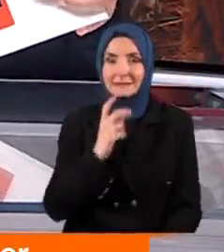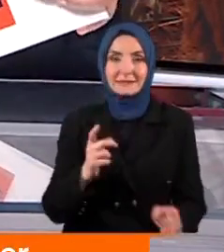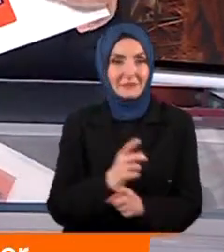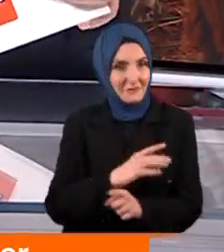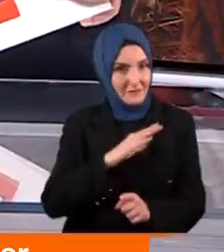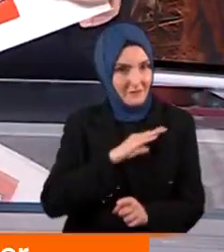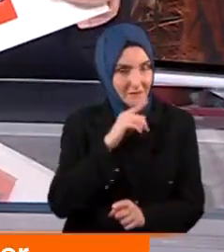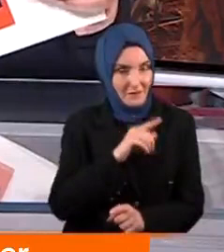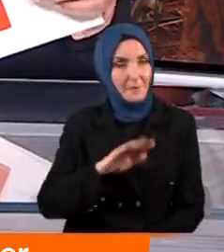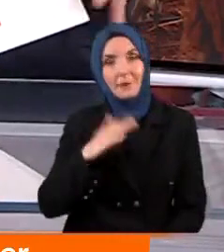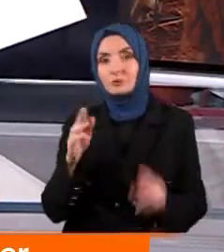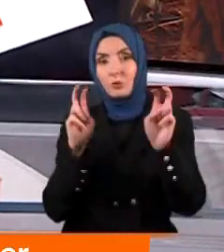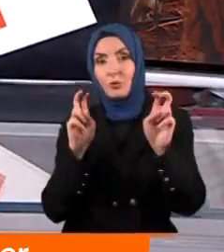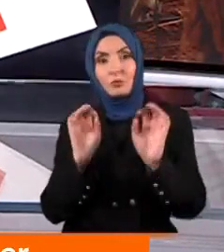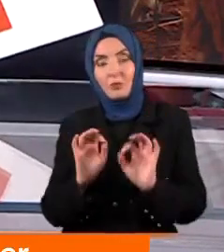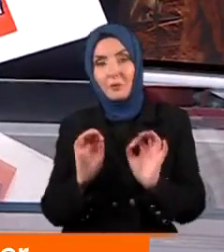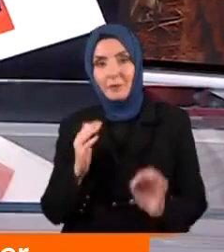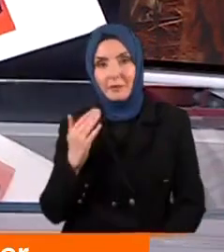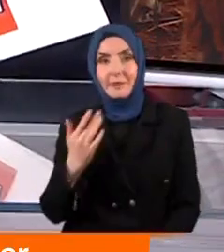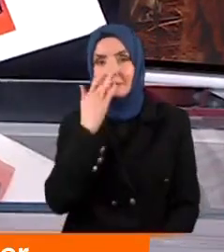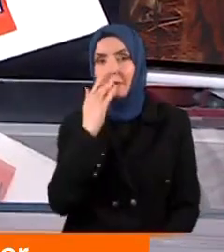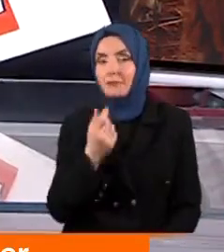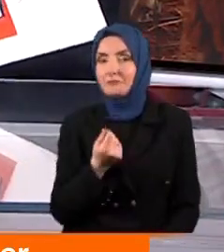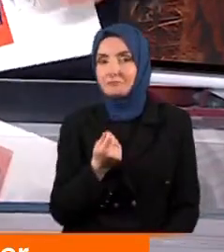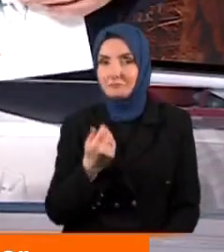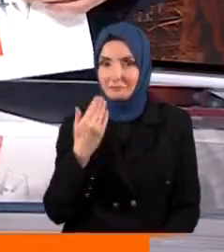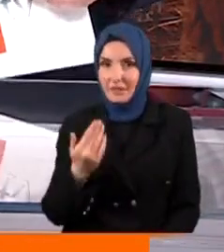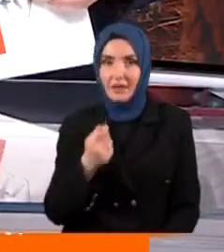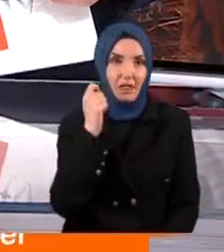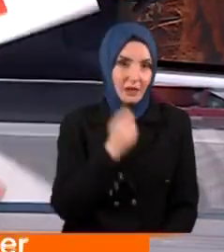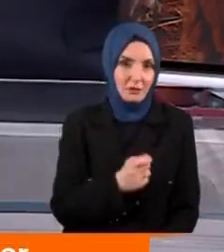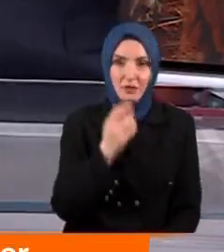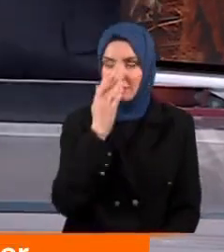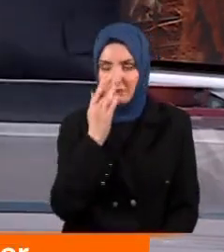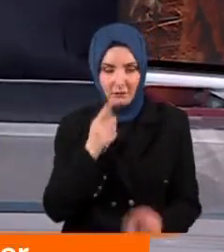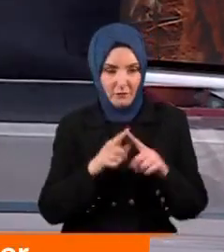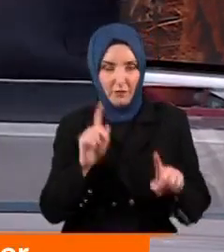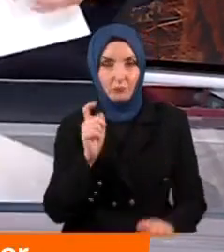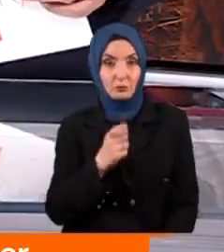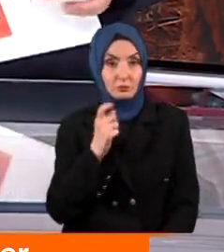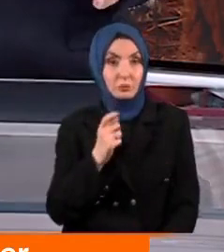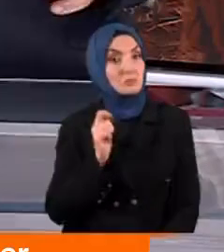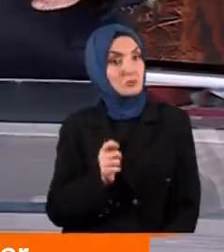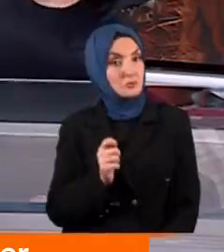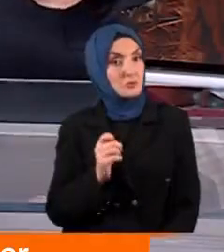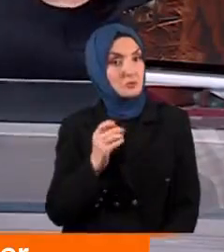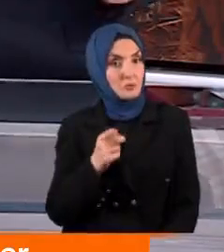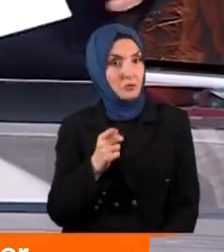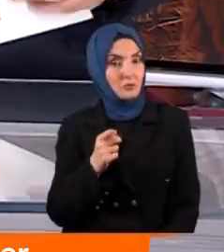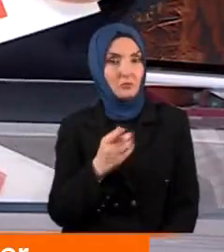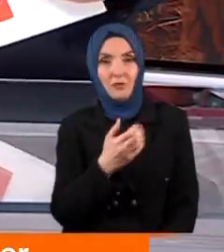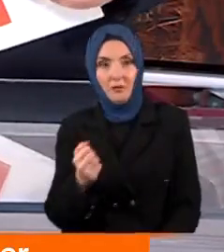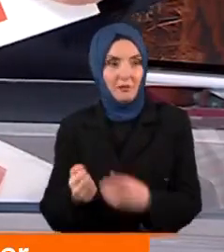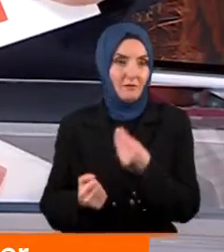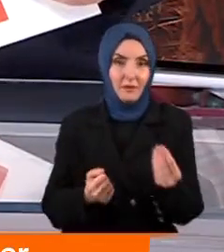var. Sahte paralar. Gerçeğiyle sahtesini ayırt edebilmek bazen çok zor olabiliyor. Hele ki böylesi alışverişlerde ama garanti